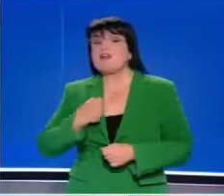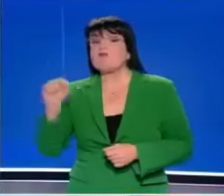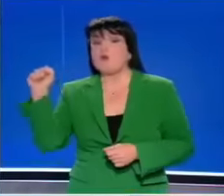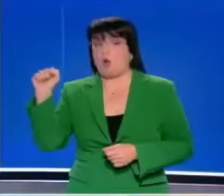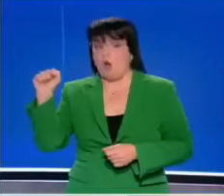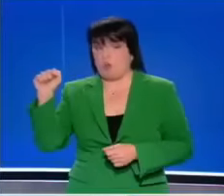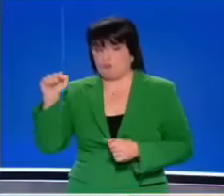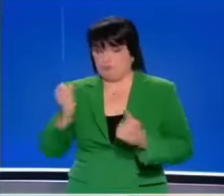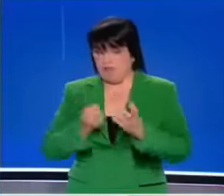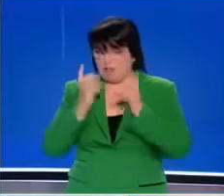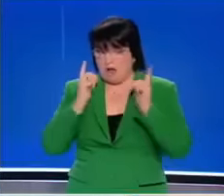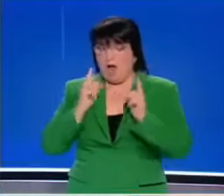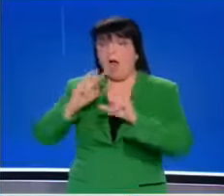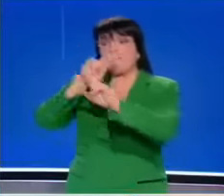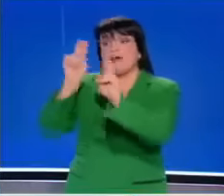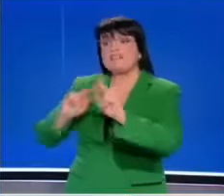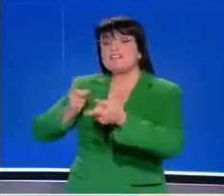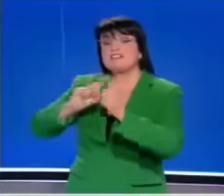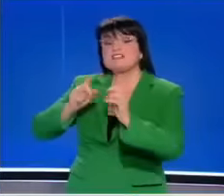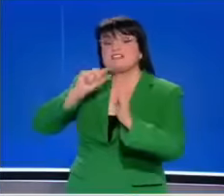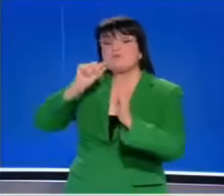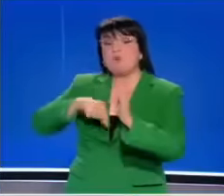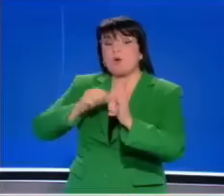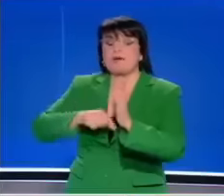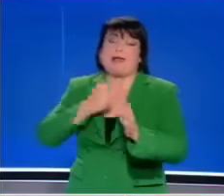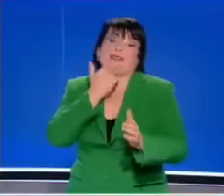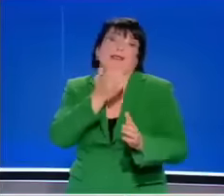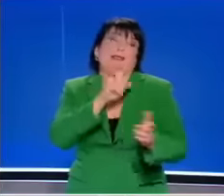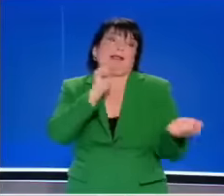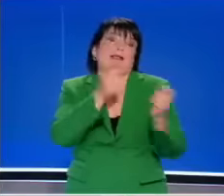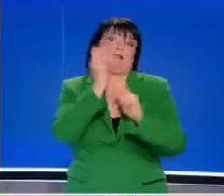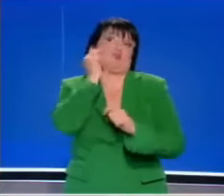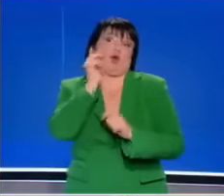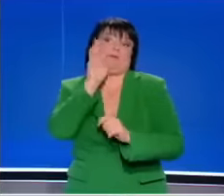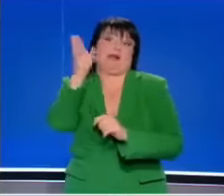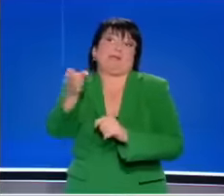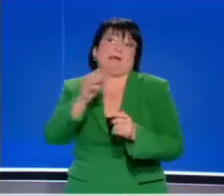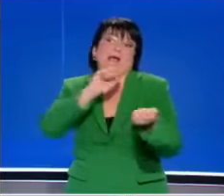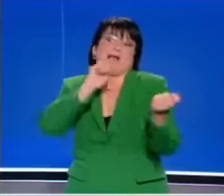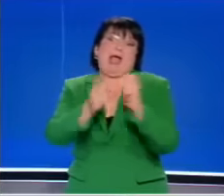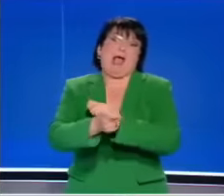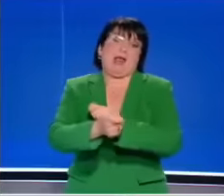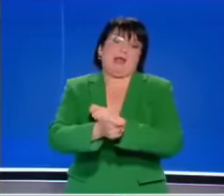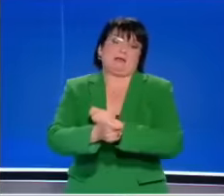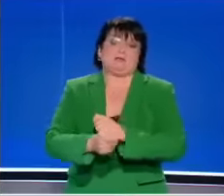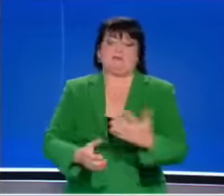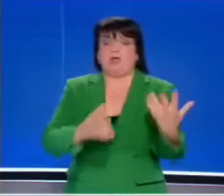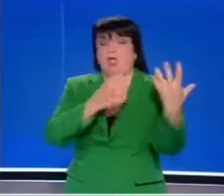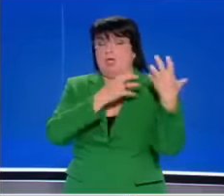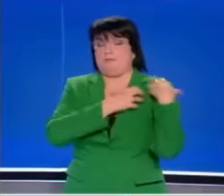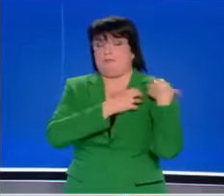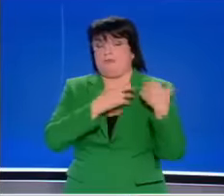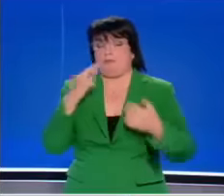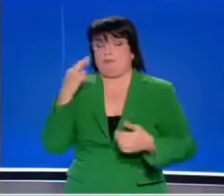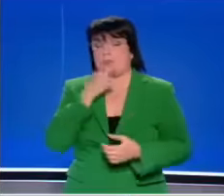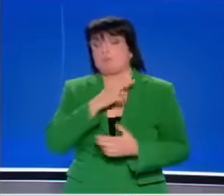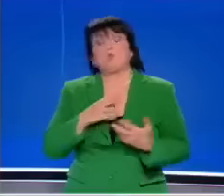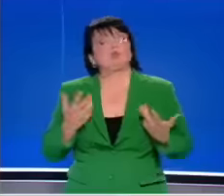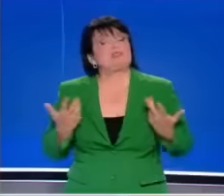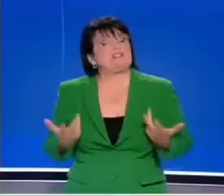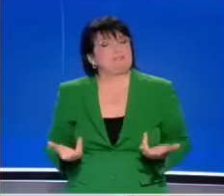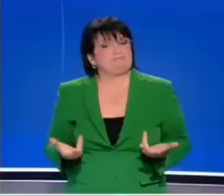αλλά αν έρθει μία διεθνής συμφωνία δεν αλλάζει έτσι εύκολα που λέτε να πάει στα σκόπια να την ακυρώσει η ευθύνη ως πρωθυπουργού